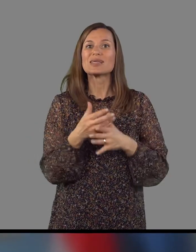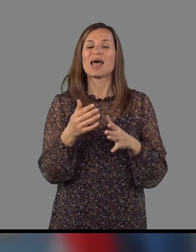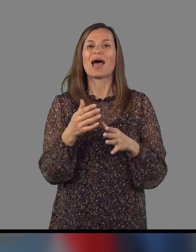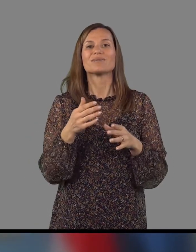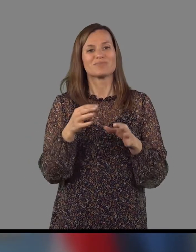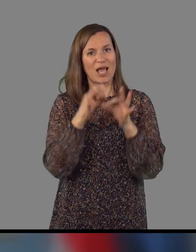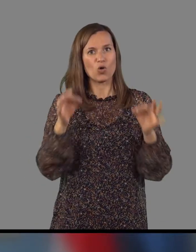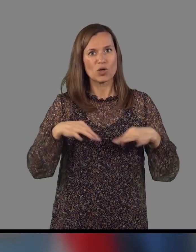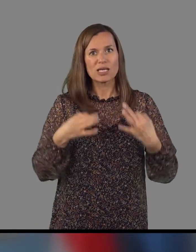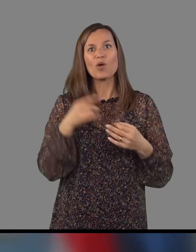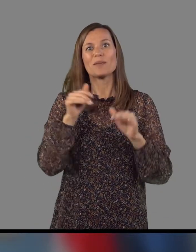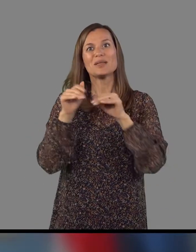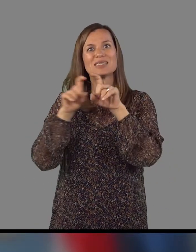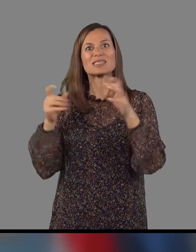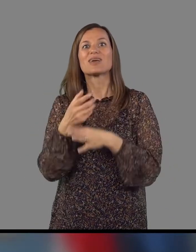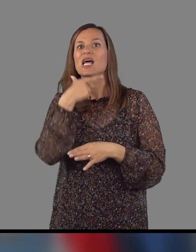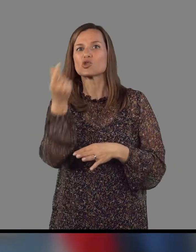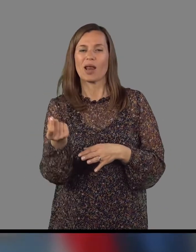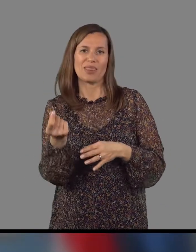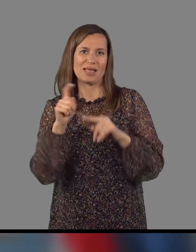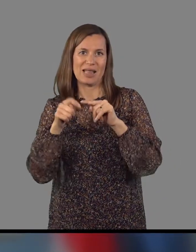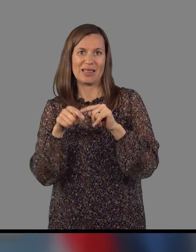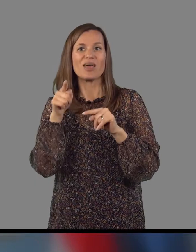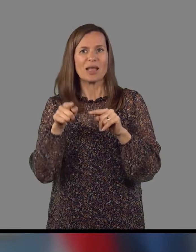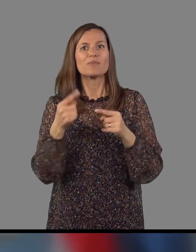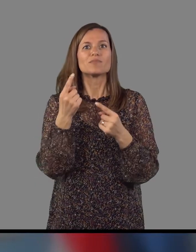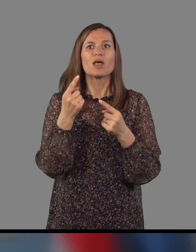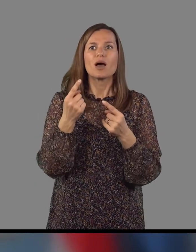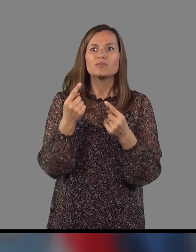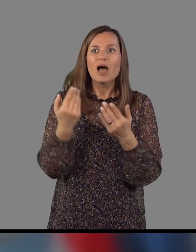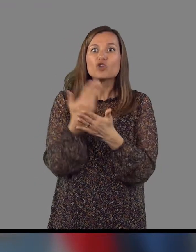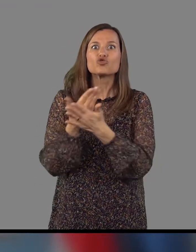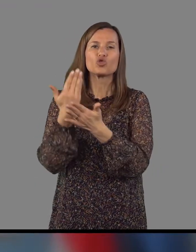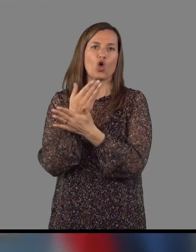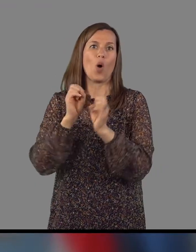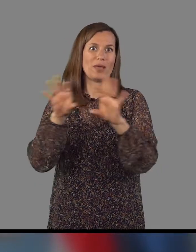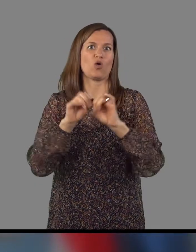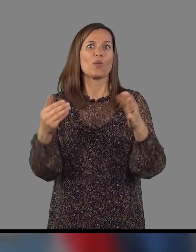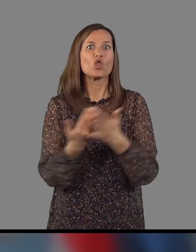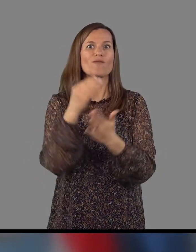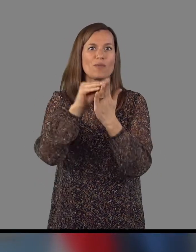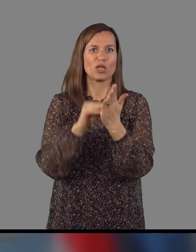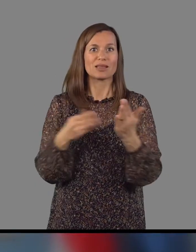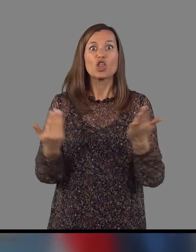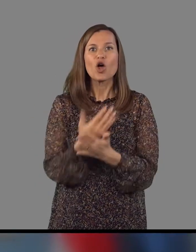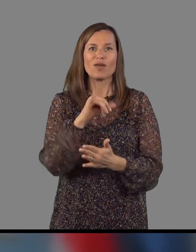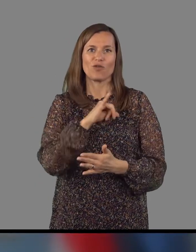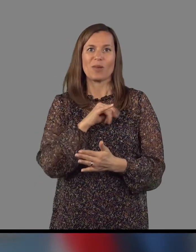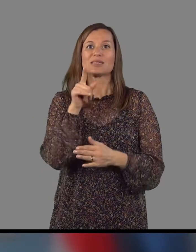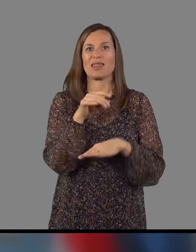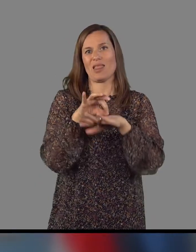javno zdravje in pa Ministrstva za zunanje zadeve, kjer ažurno objavljamo nove podatke in seveda nove informacije